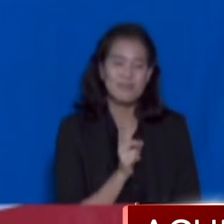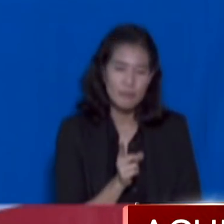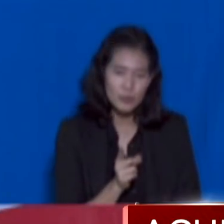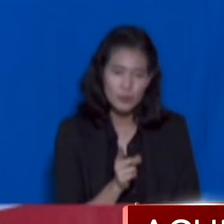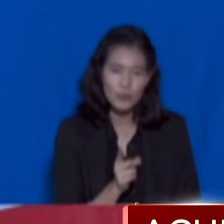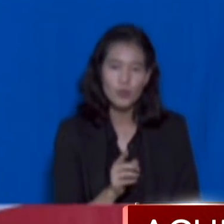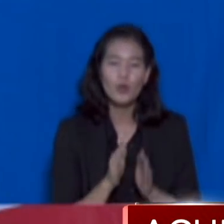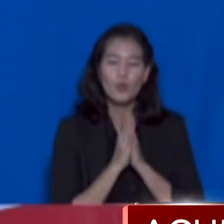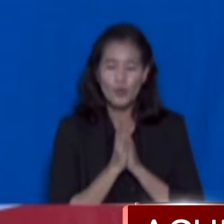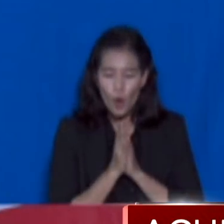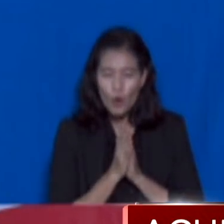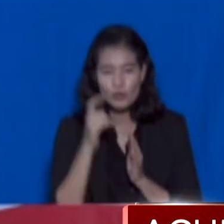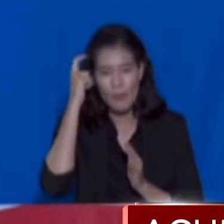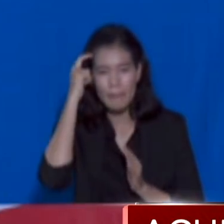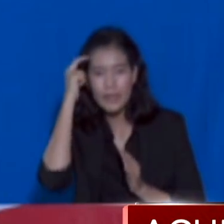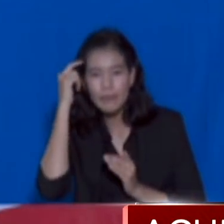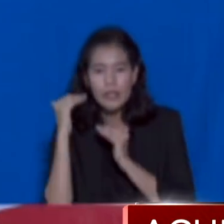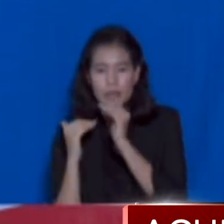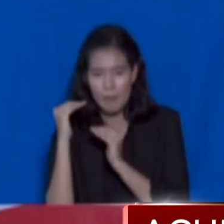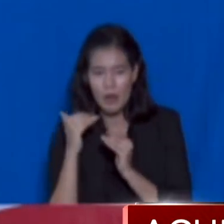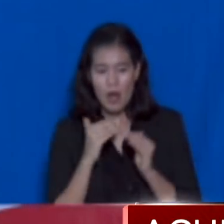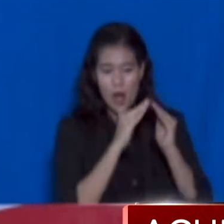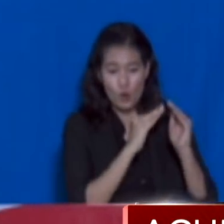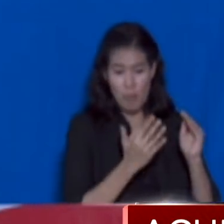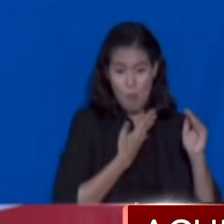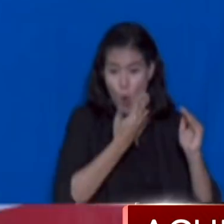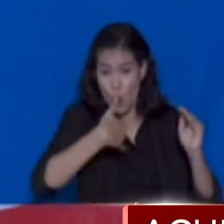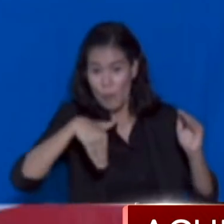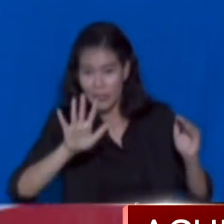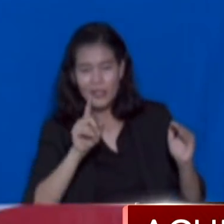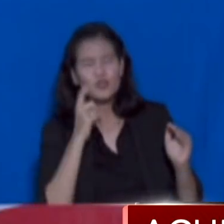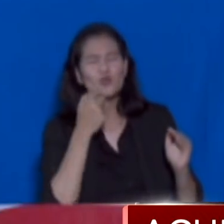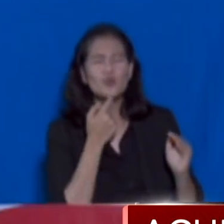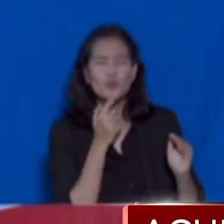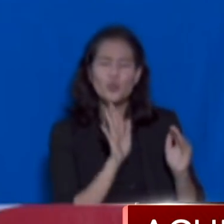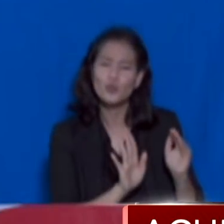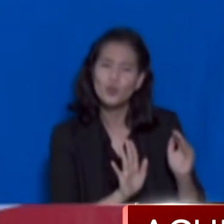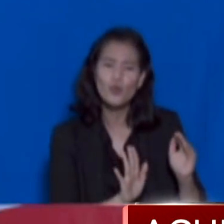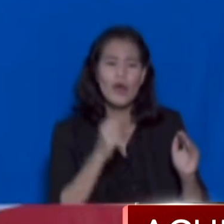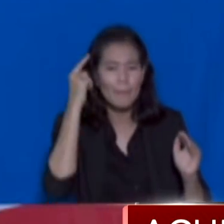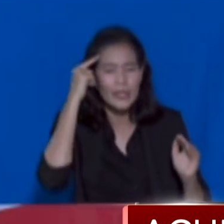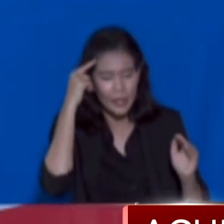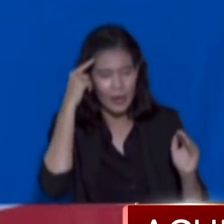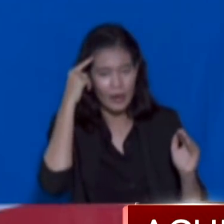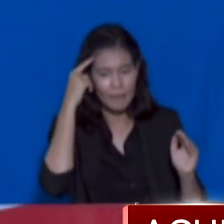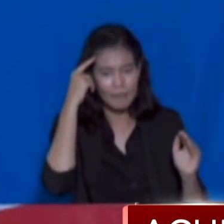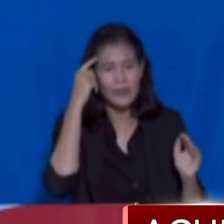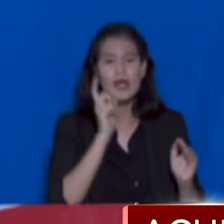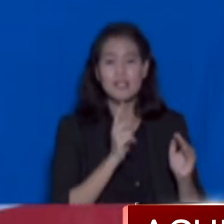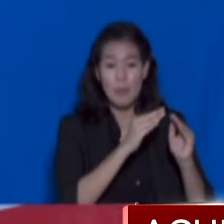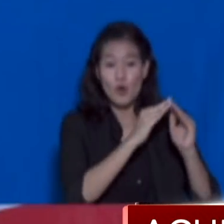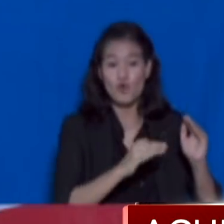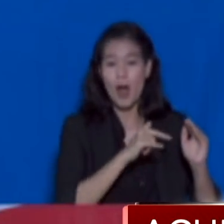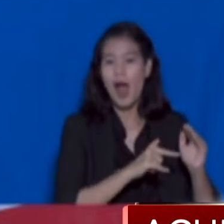itu pertimbangkan kembali kalau bepergian kemanapun tempat yang paling aman saat ini